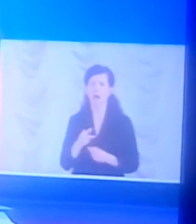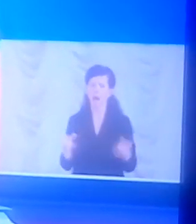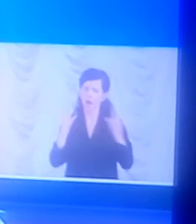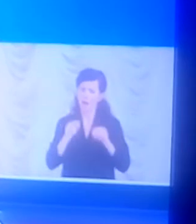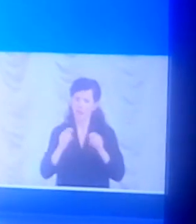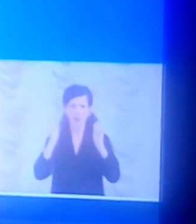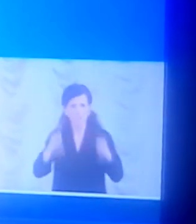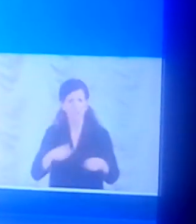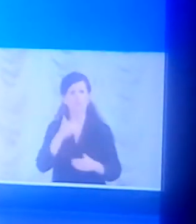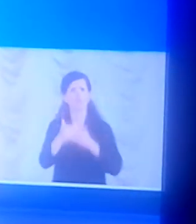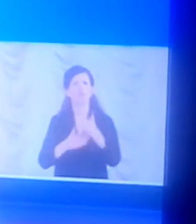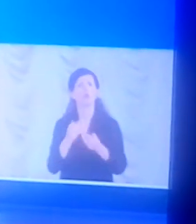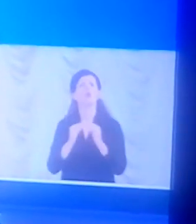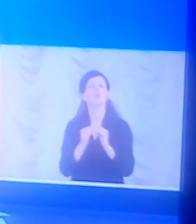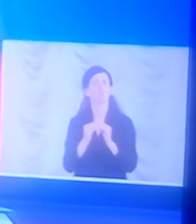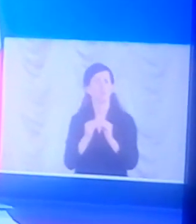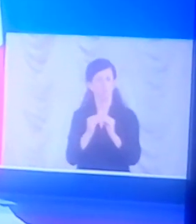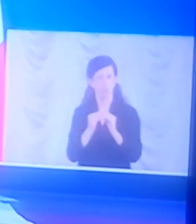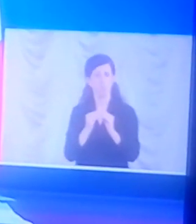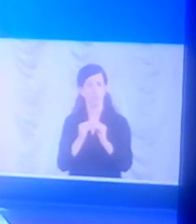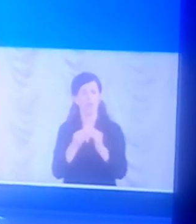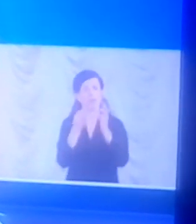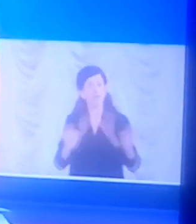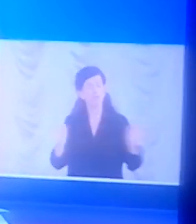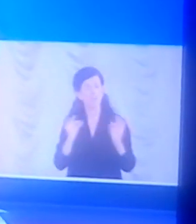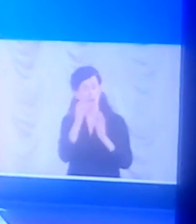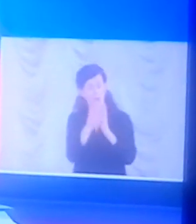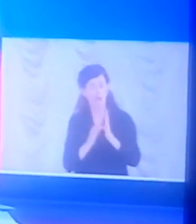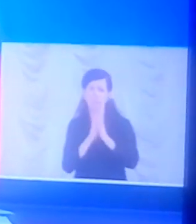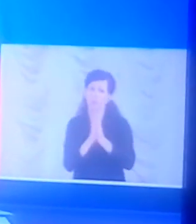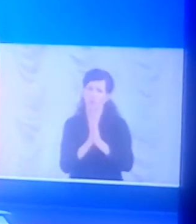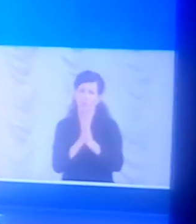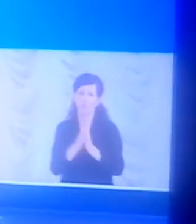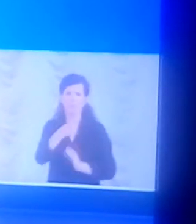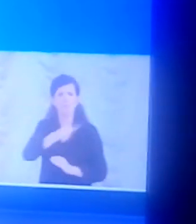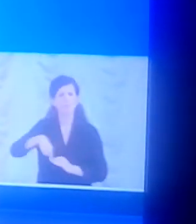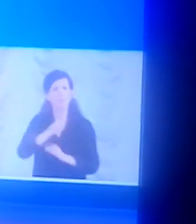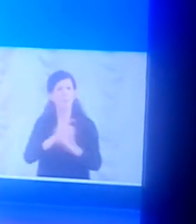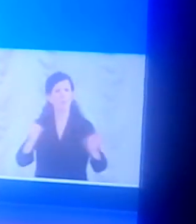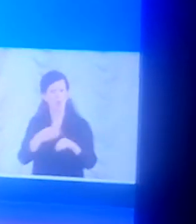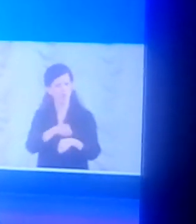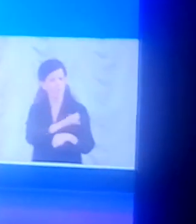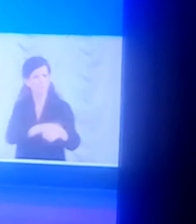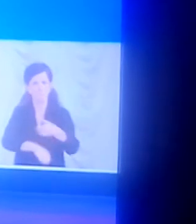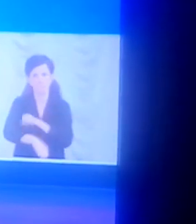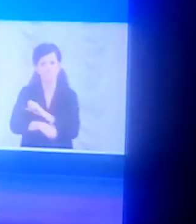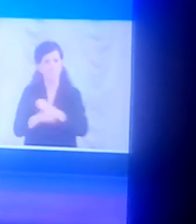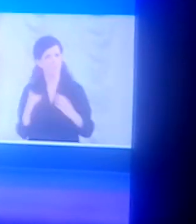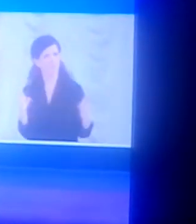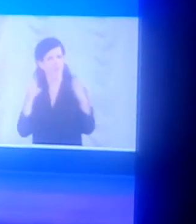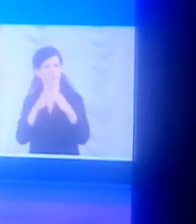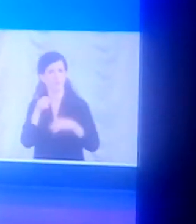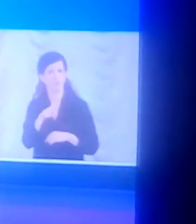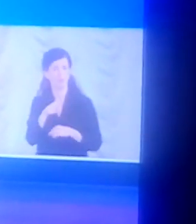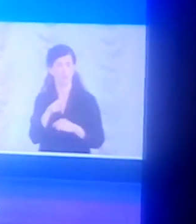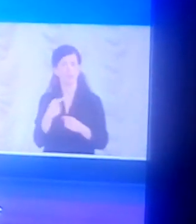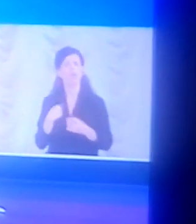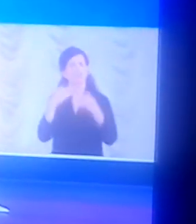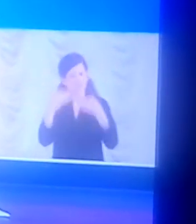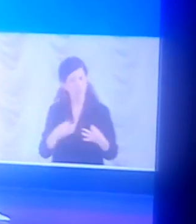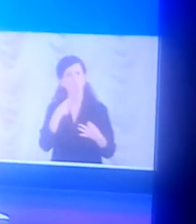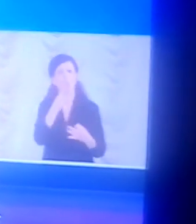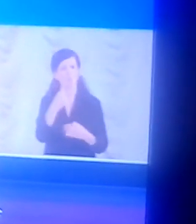Dobbiamo rispettare quindi le raccomandazioni, dobbiamo rimboccarci le maniche e vi assicuro che il governo farà la sua